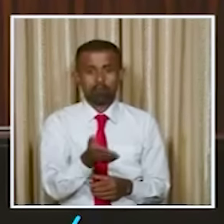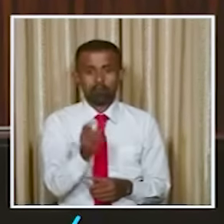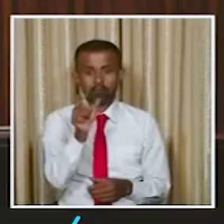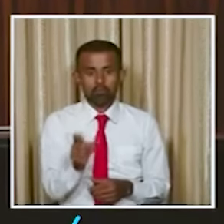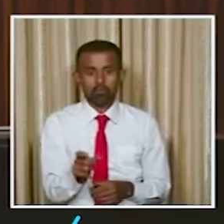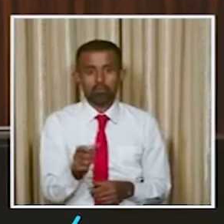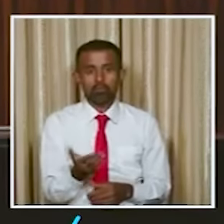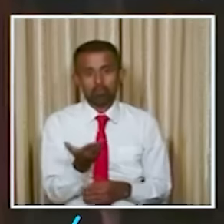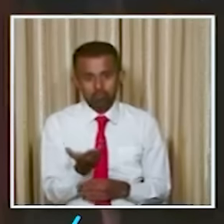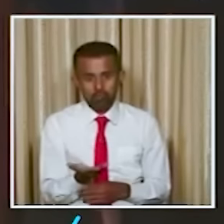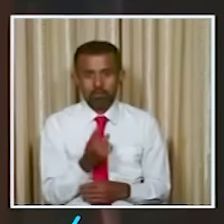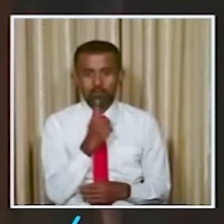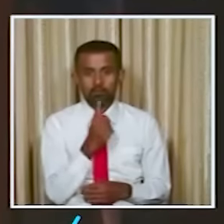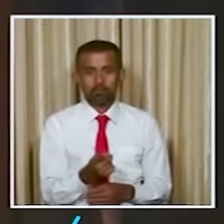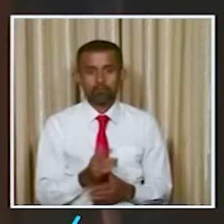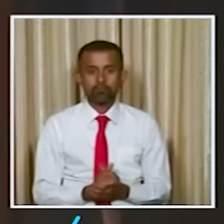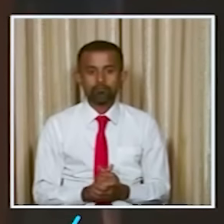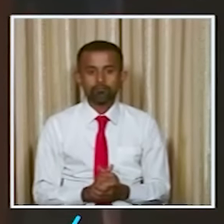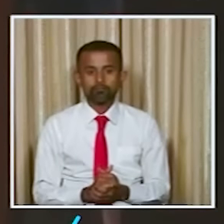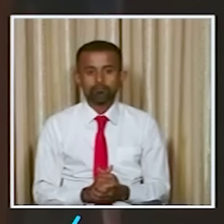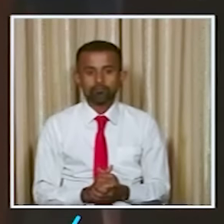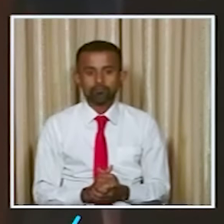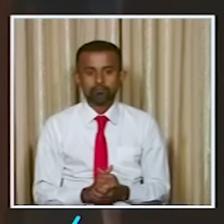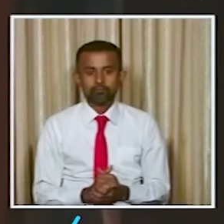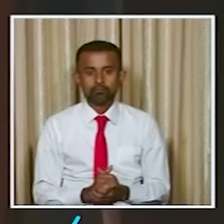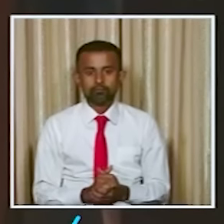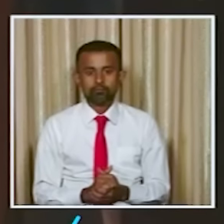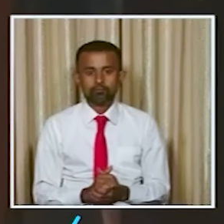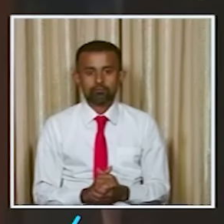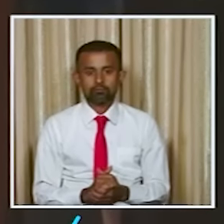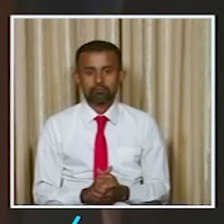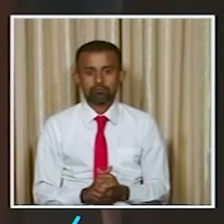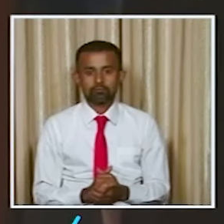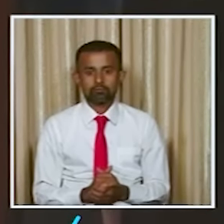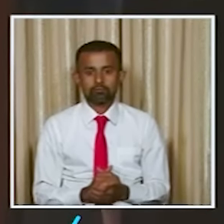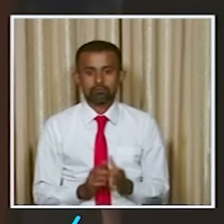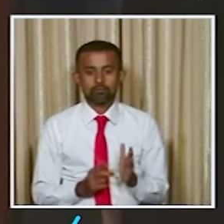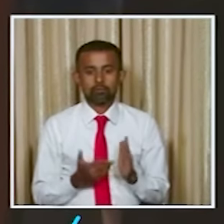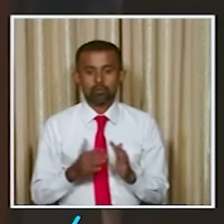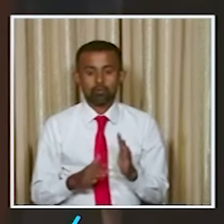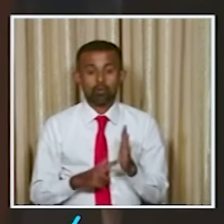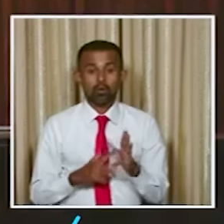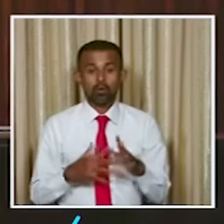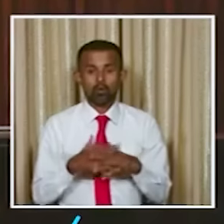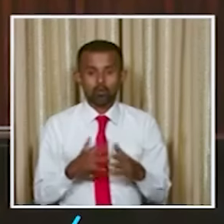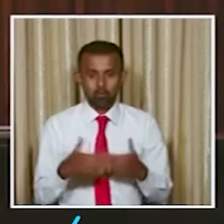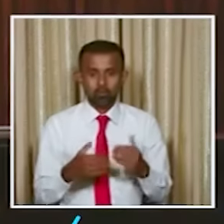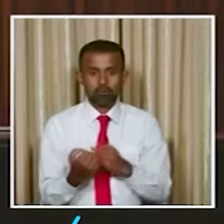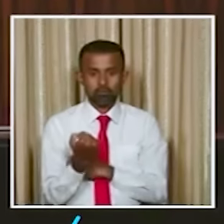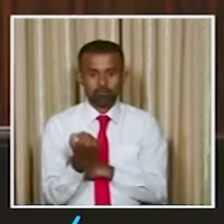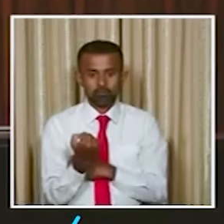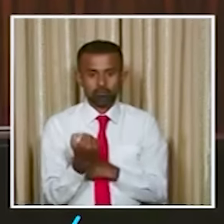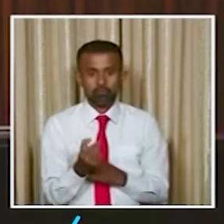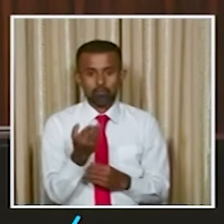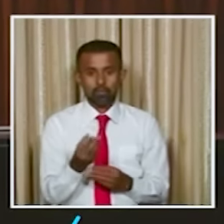මම කාරුණිකව ඉල්ලීමක් කරන්නේ. ගමට නීතිය ක්‍රියාත්මක කරවන්න ඵලයක් ඔබට